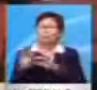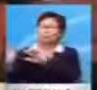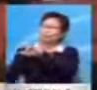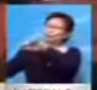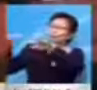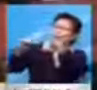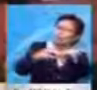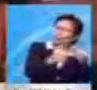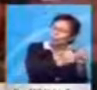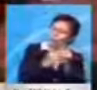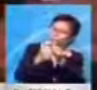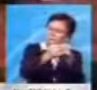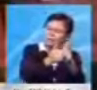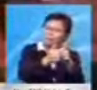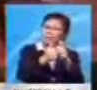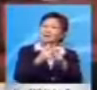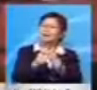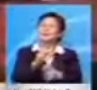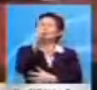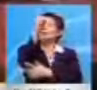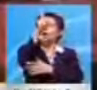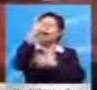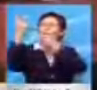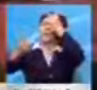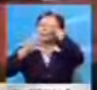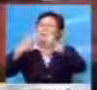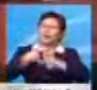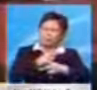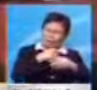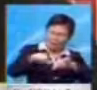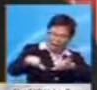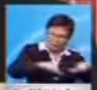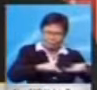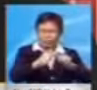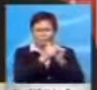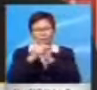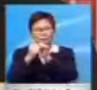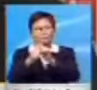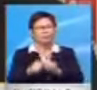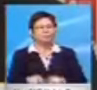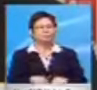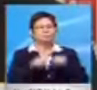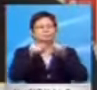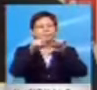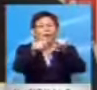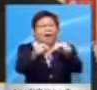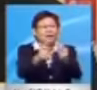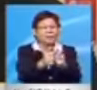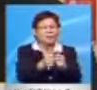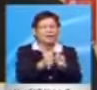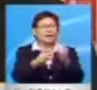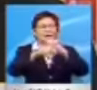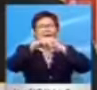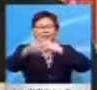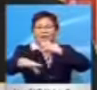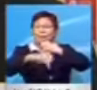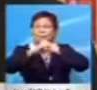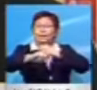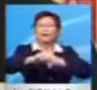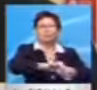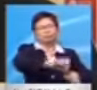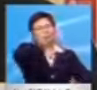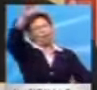engara KUA l laatan mengani bersama selaras dengan kempen t tarik kami maka